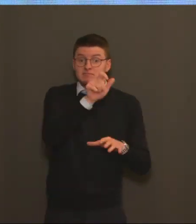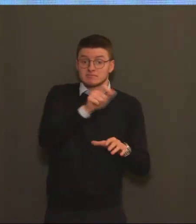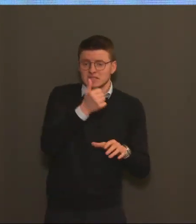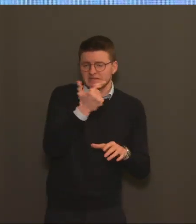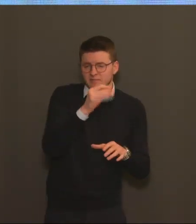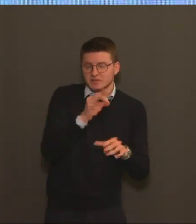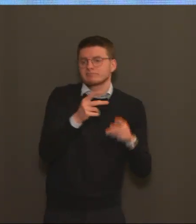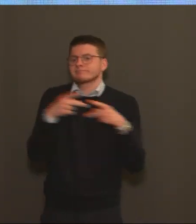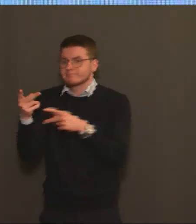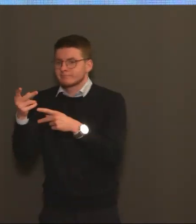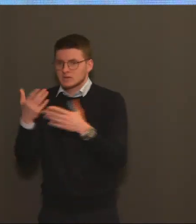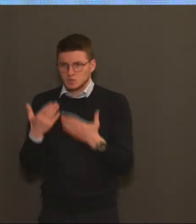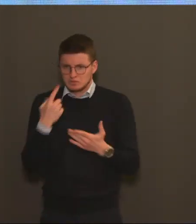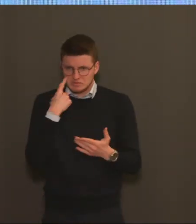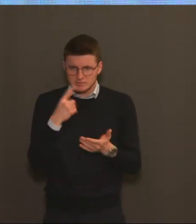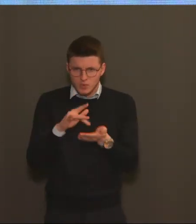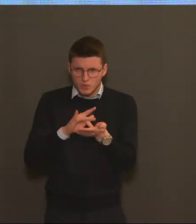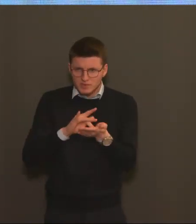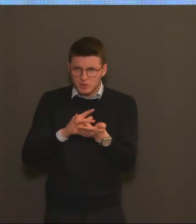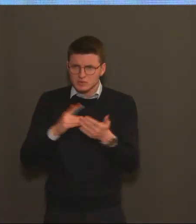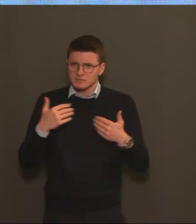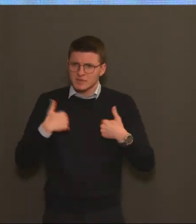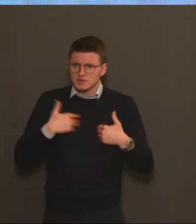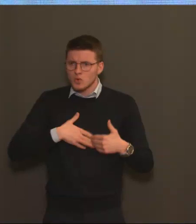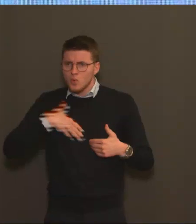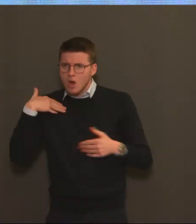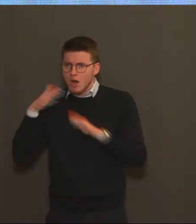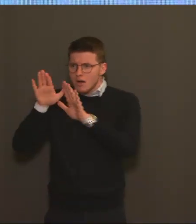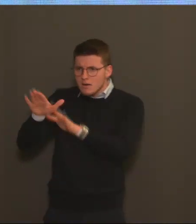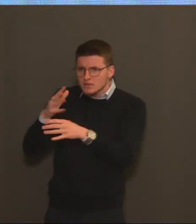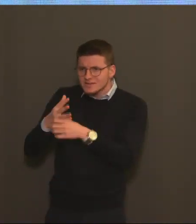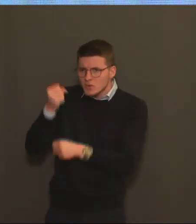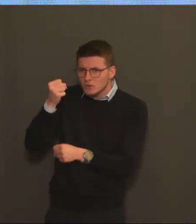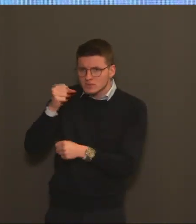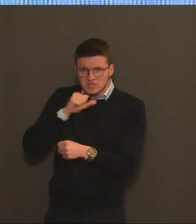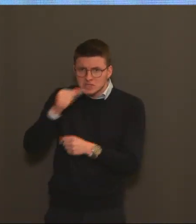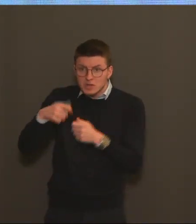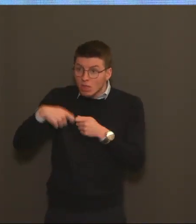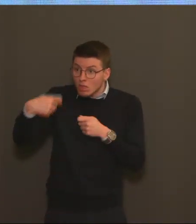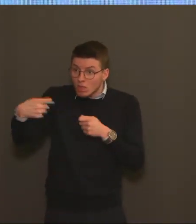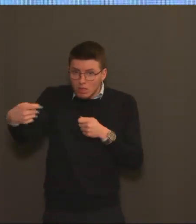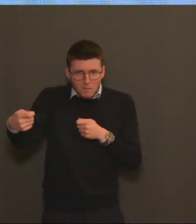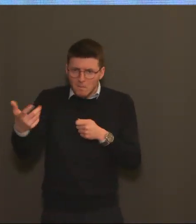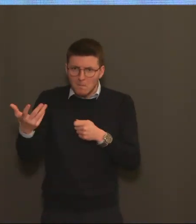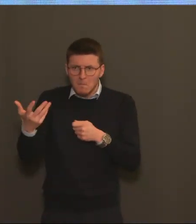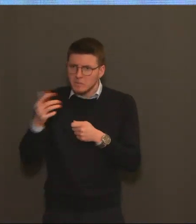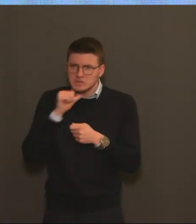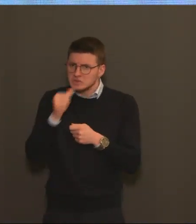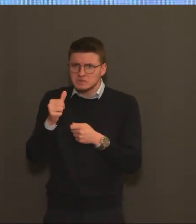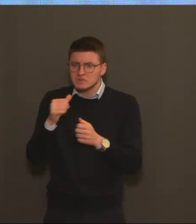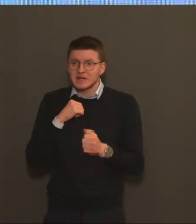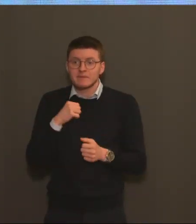is verlengd. Het percentage mensen dat op intensieve zorgen ligt, is lichtjes toegenomen sinds